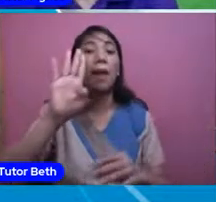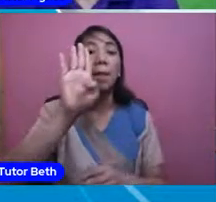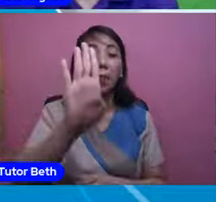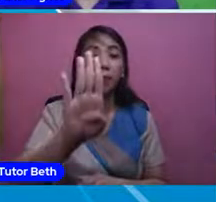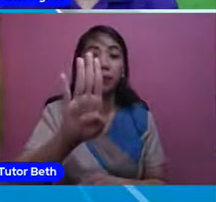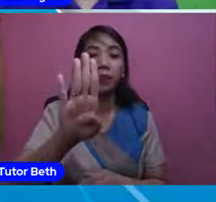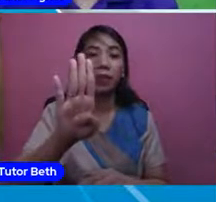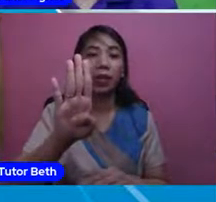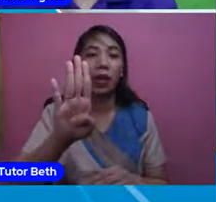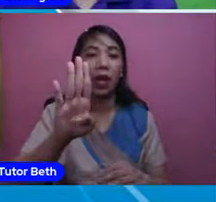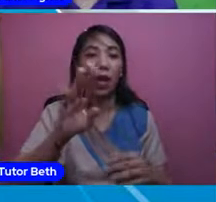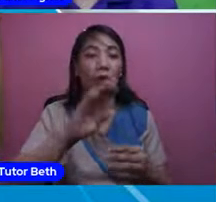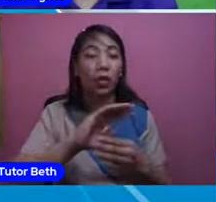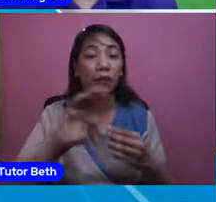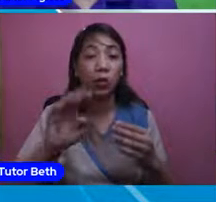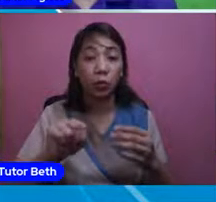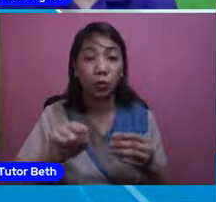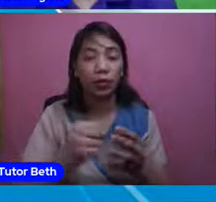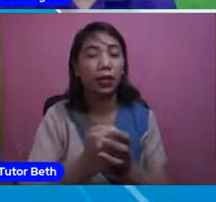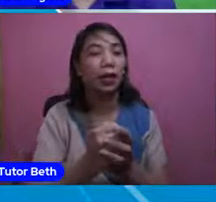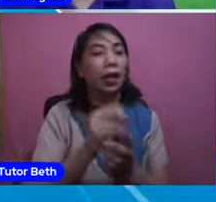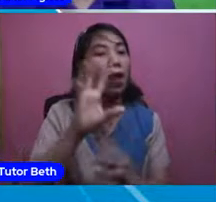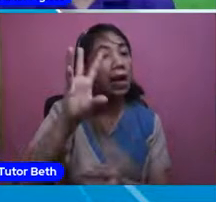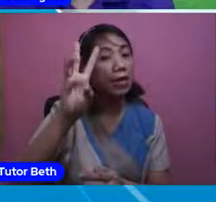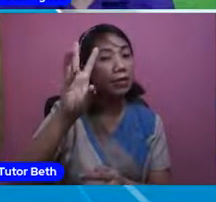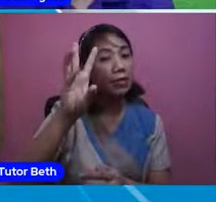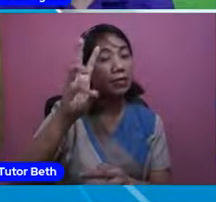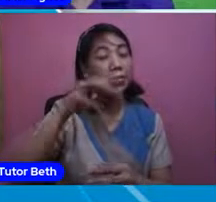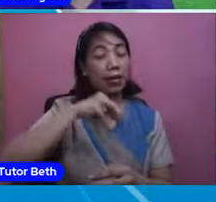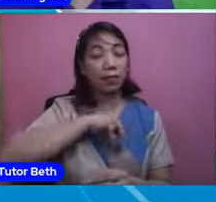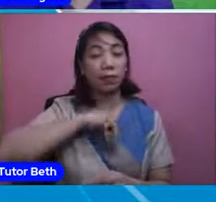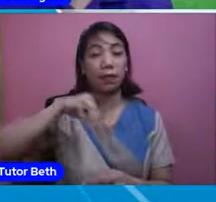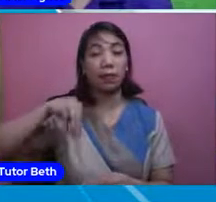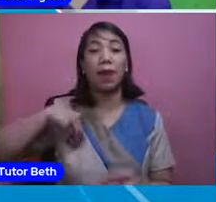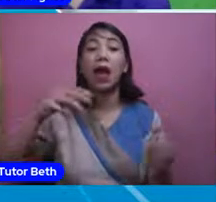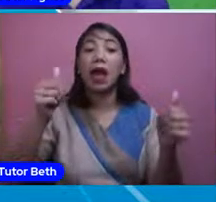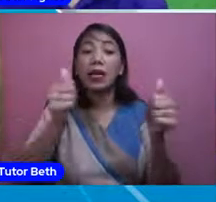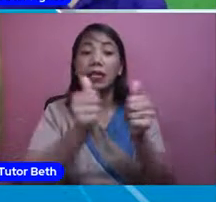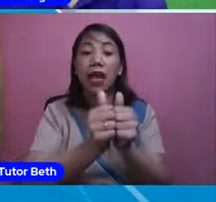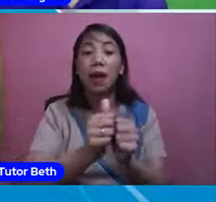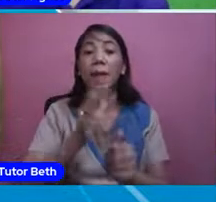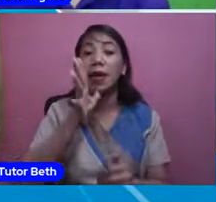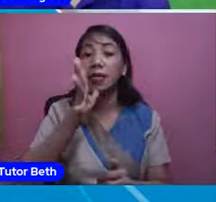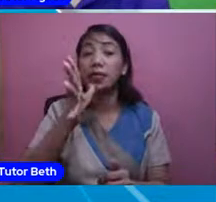anin na membro. Kasama si Lolo at si Lola.